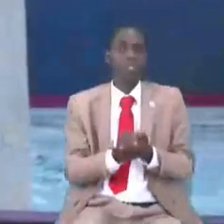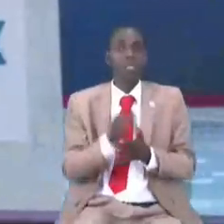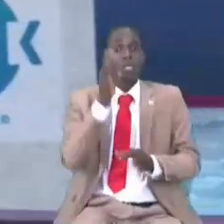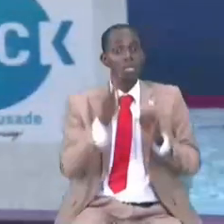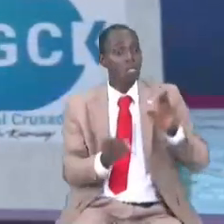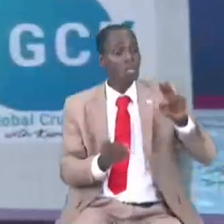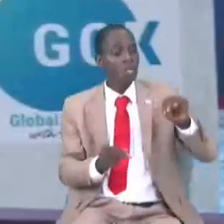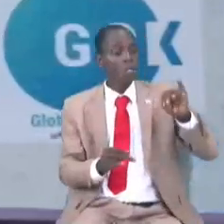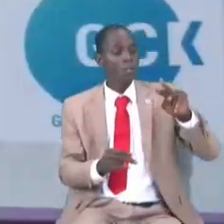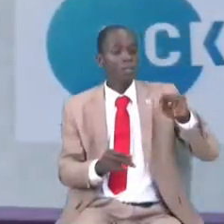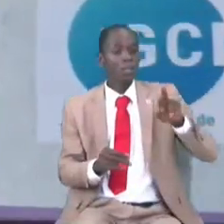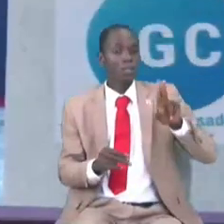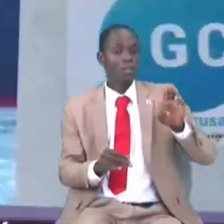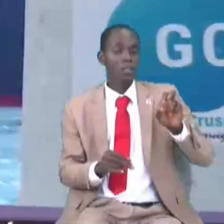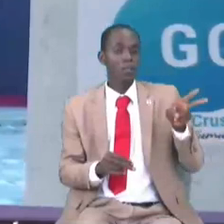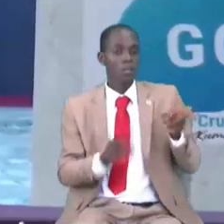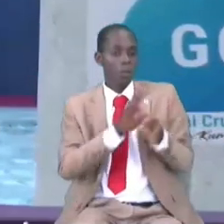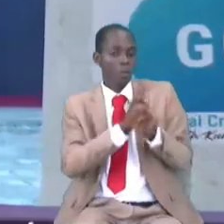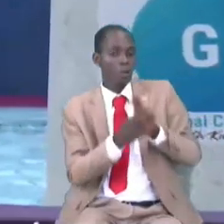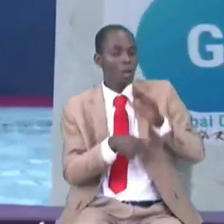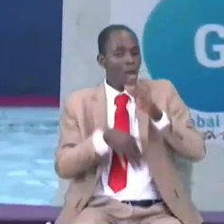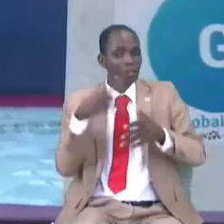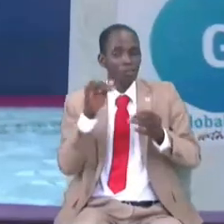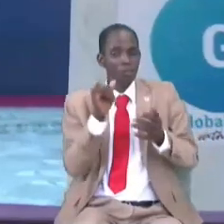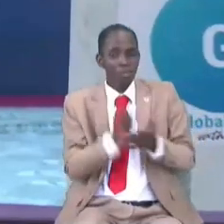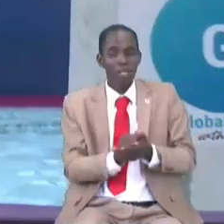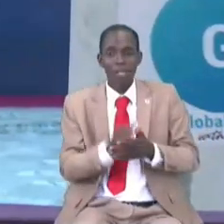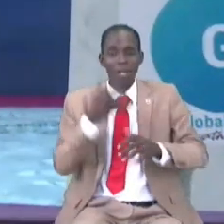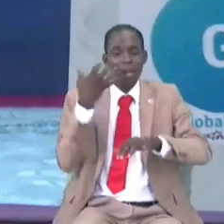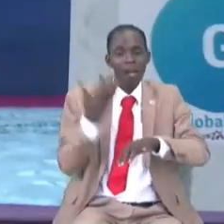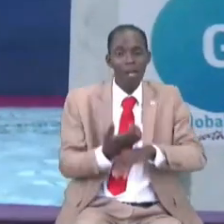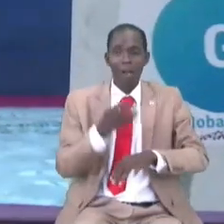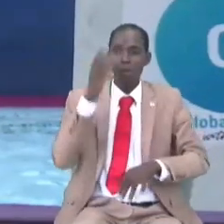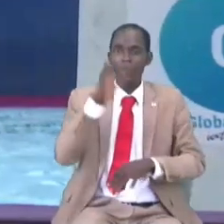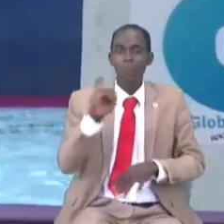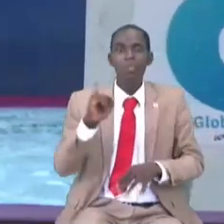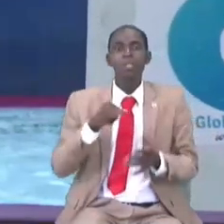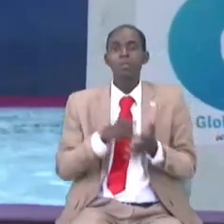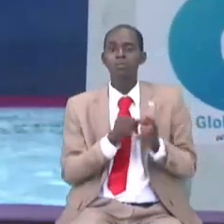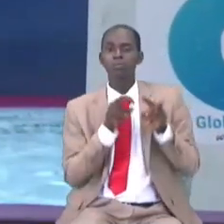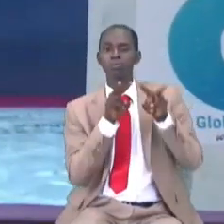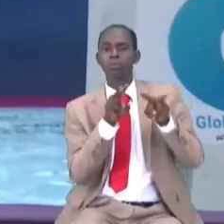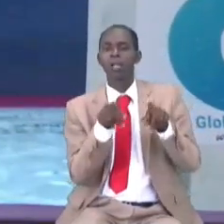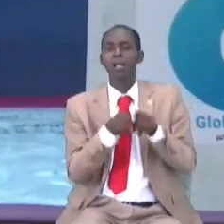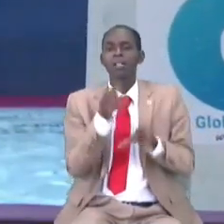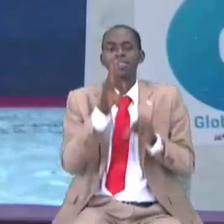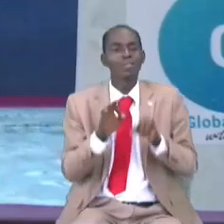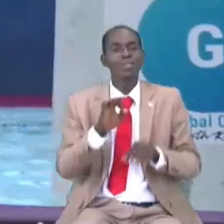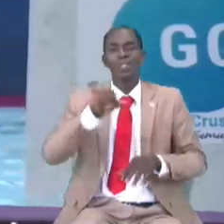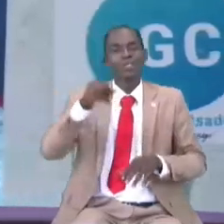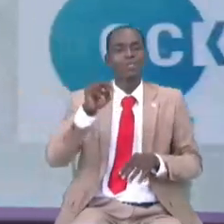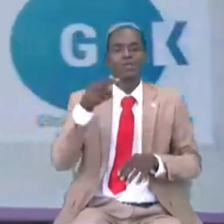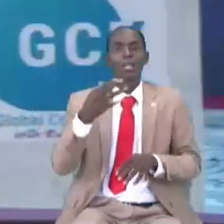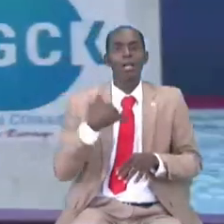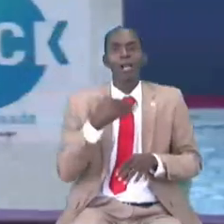cette prédication, c'est comme si Jonas n'était pas allé au séminaire. Ça se voit. C'est comme si Jonas